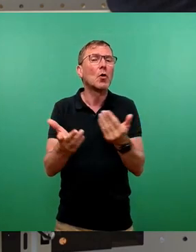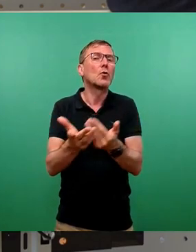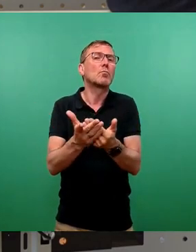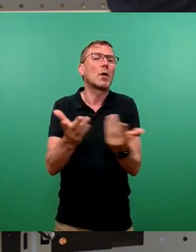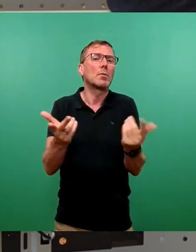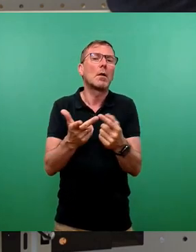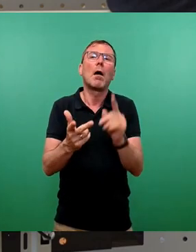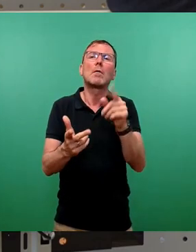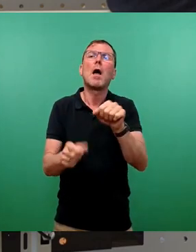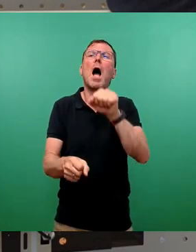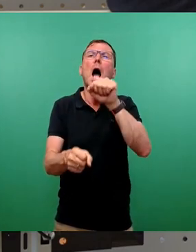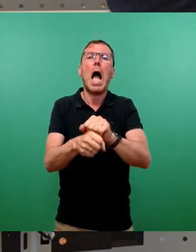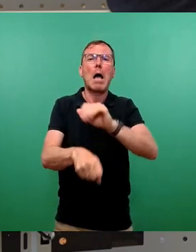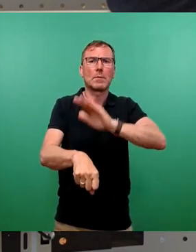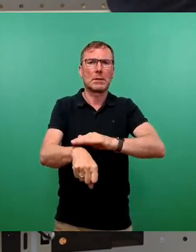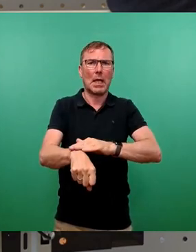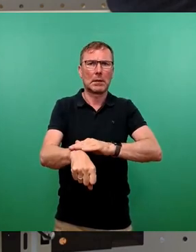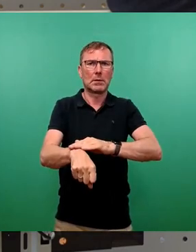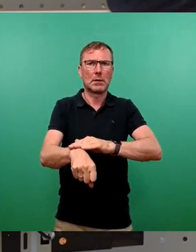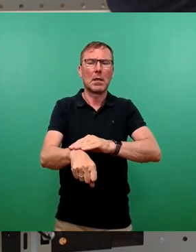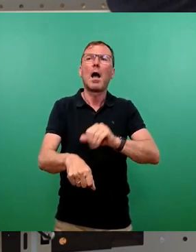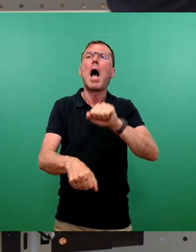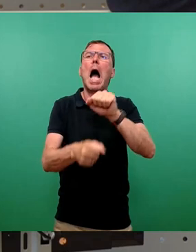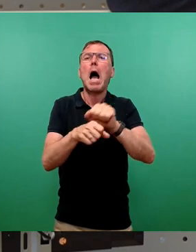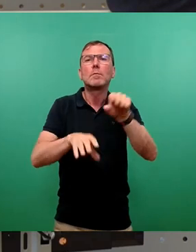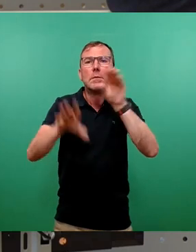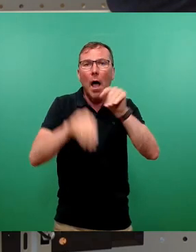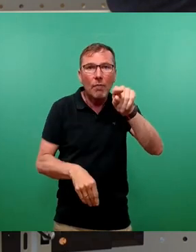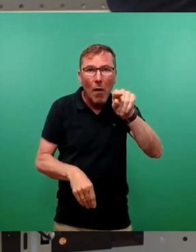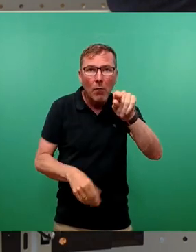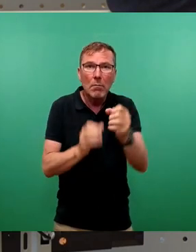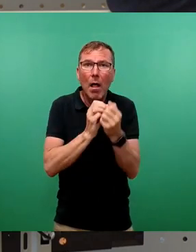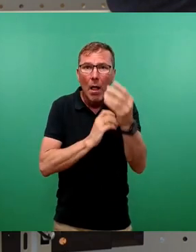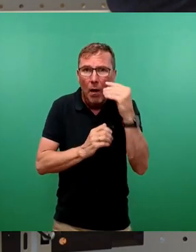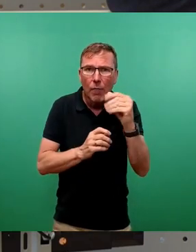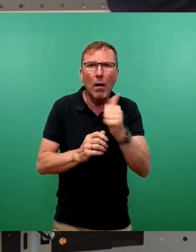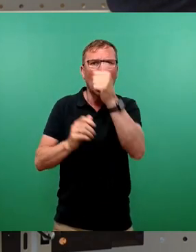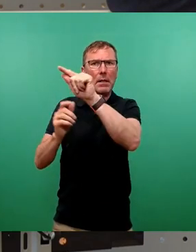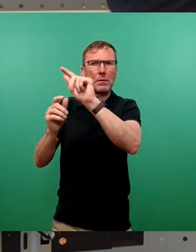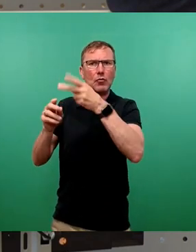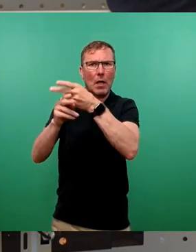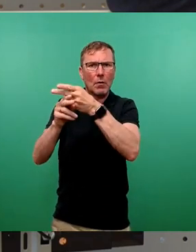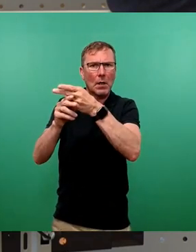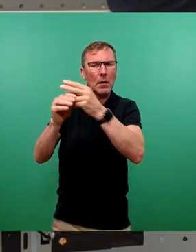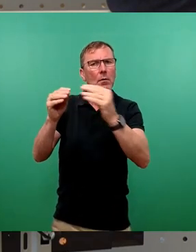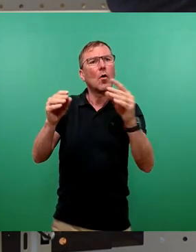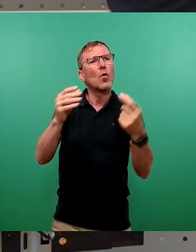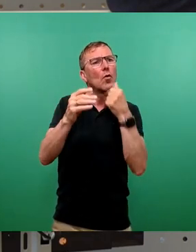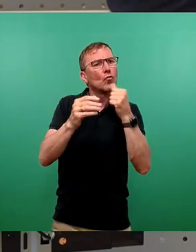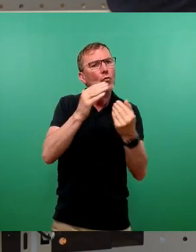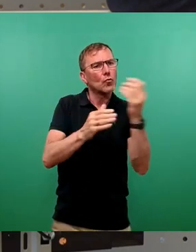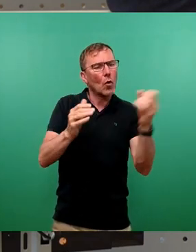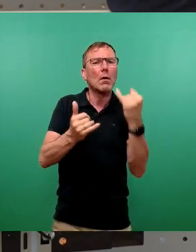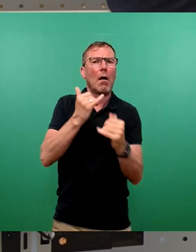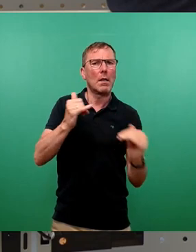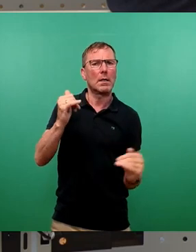der Amtszeit, sprich nach der Amtserfahrung der Beigeordneten zu gehen und entsprechend einen Vorschlag zu unterbreiten.